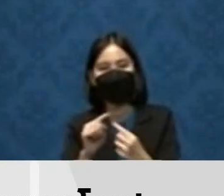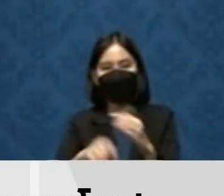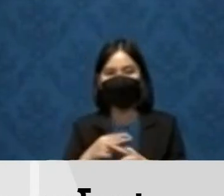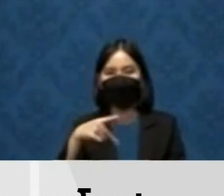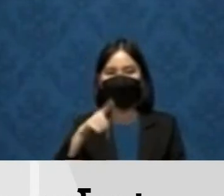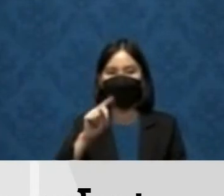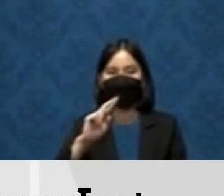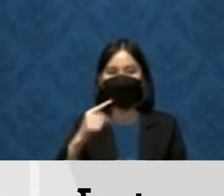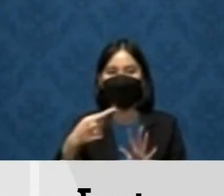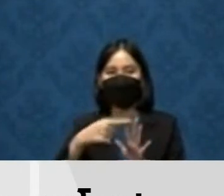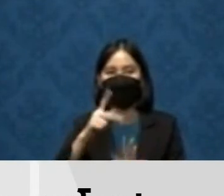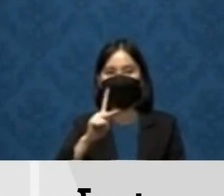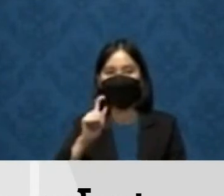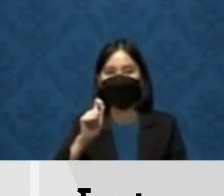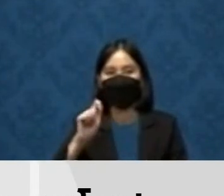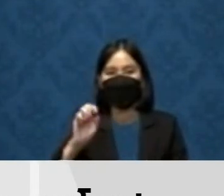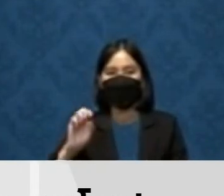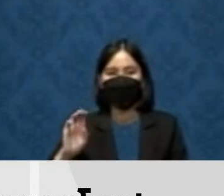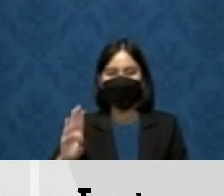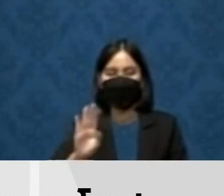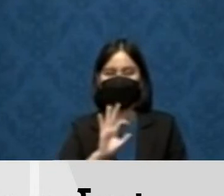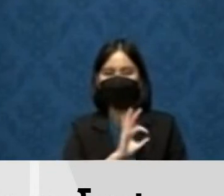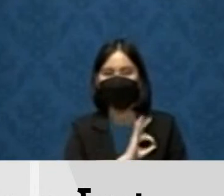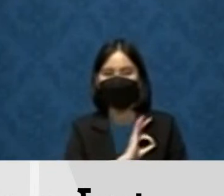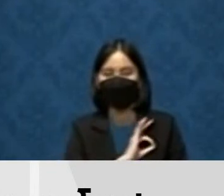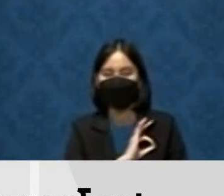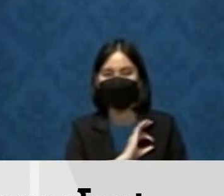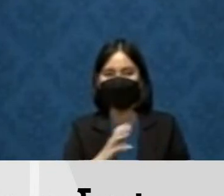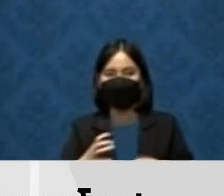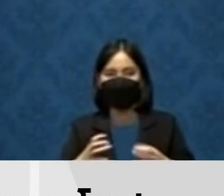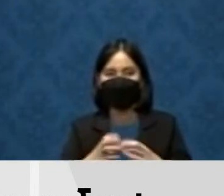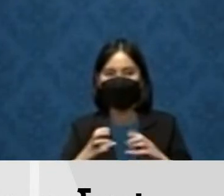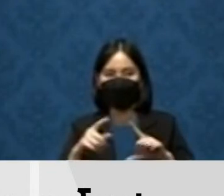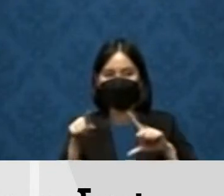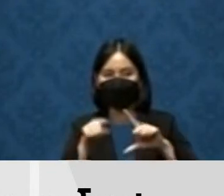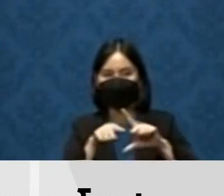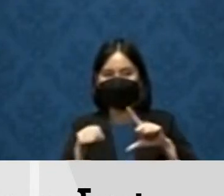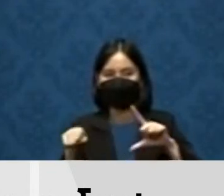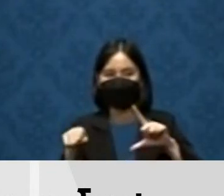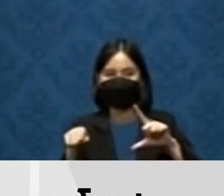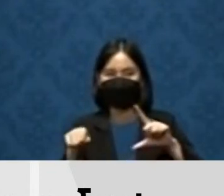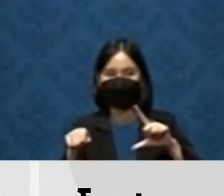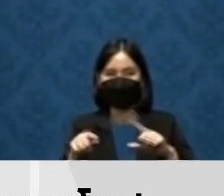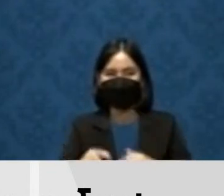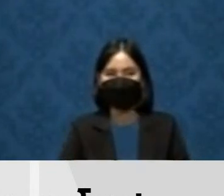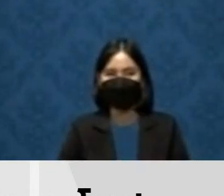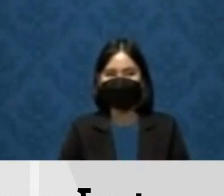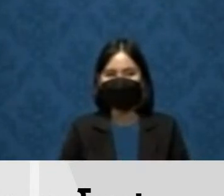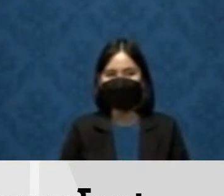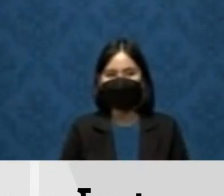เนี่ยประวิตรออกเงินเหร อ นะครับในโซเชียลก็คือหากันว่าประกรณ์วุฒิตอบพูดดีเว้ย